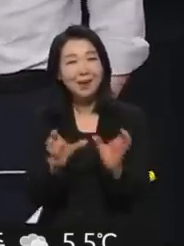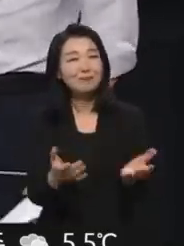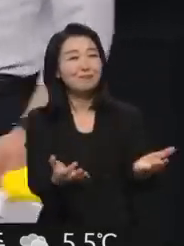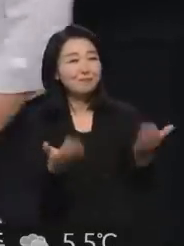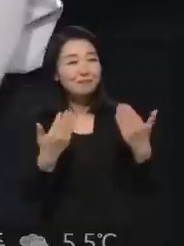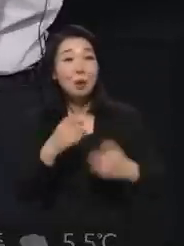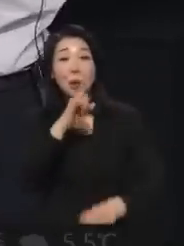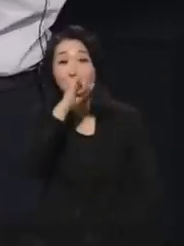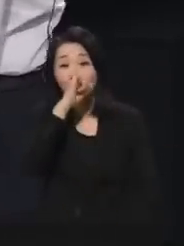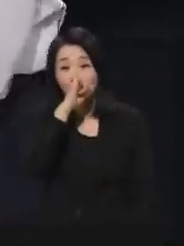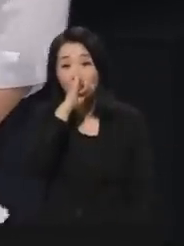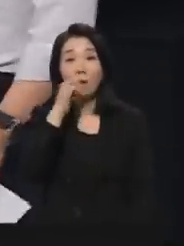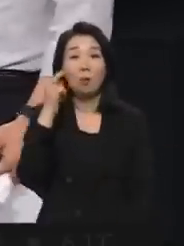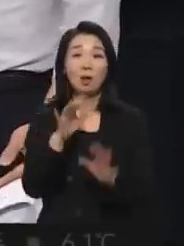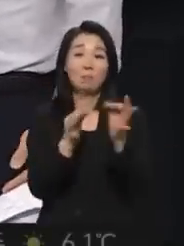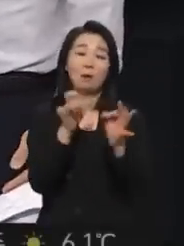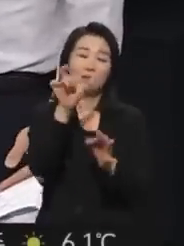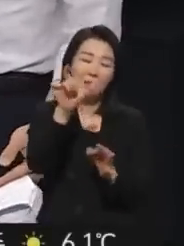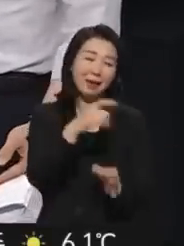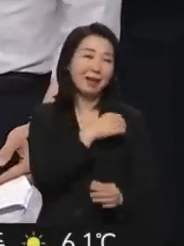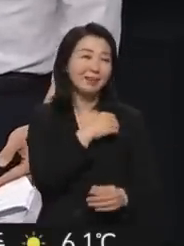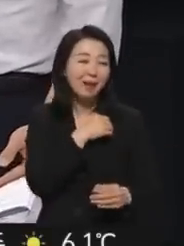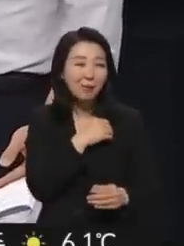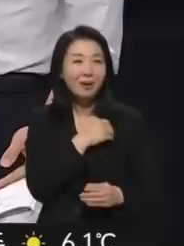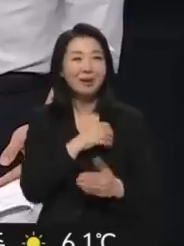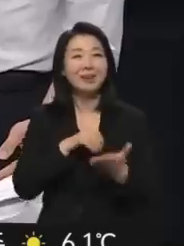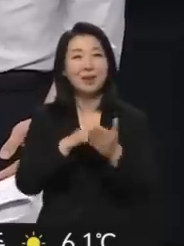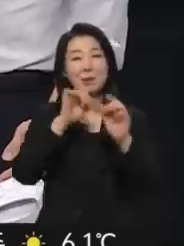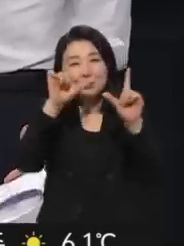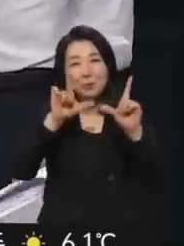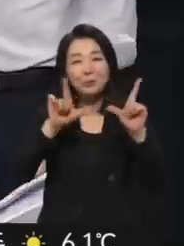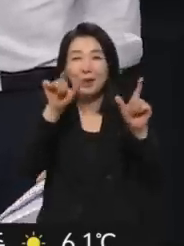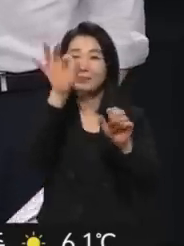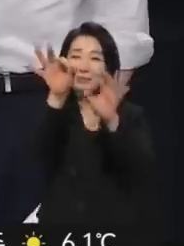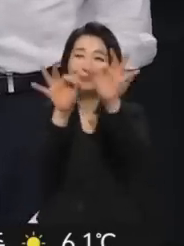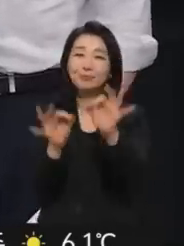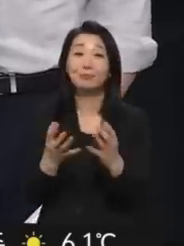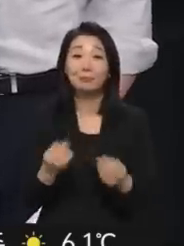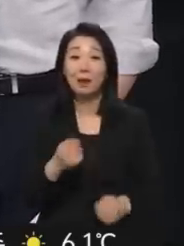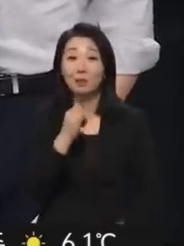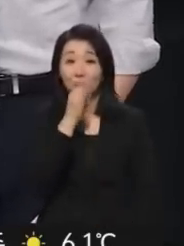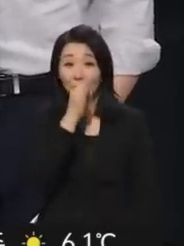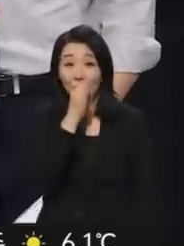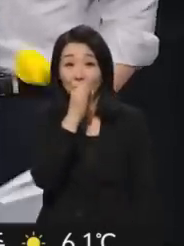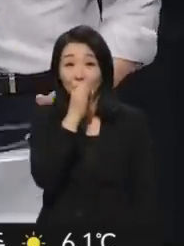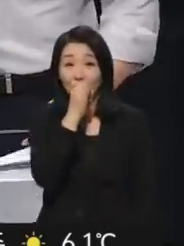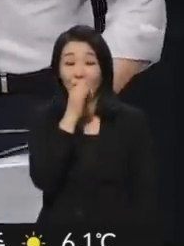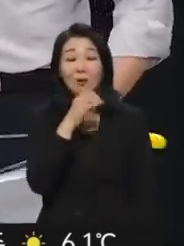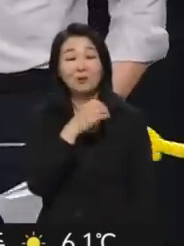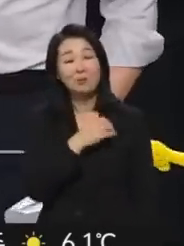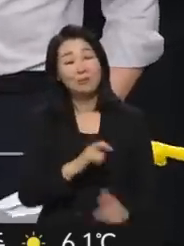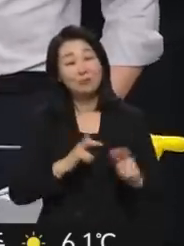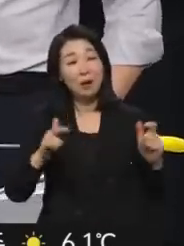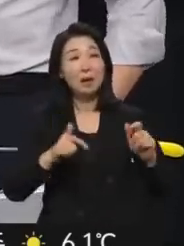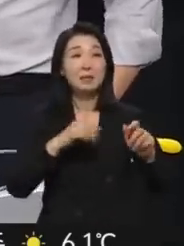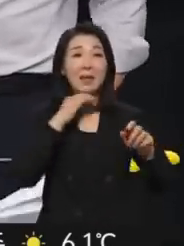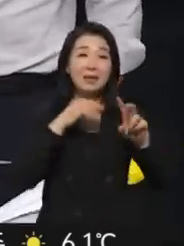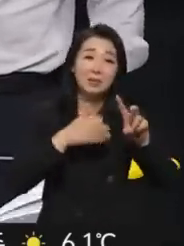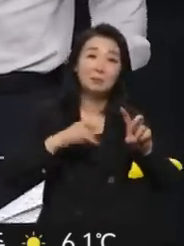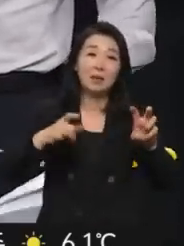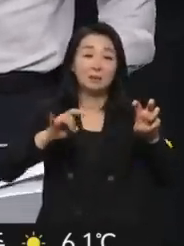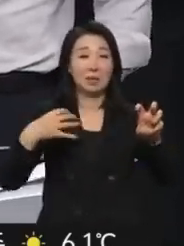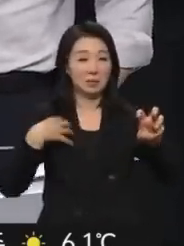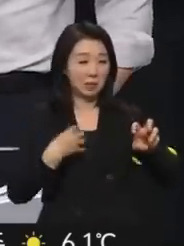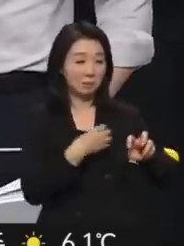이 페이스북에 당원 가입하기 좋은 날이란 메시지를 수시로 띄웠는데요. 실제로 늘어난 2030 책임